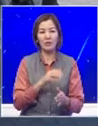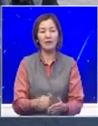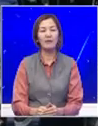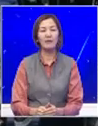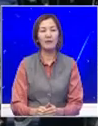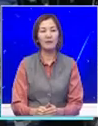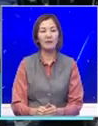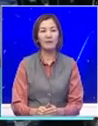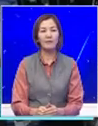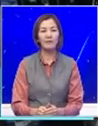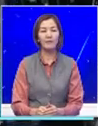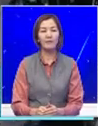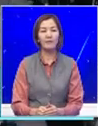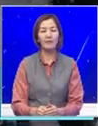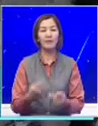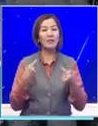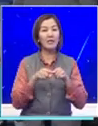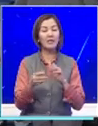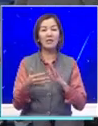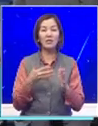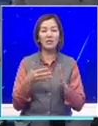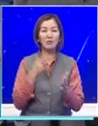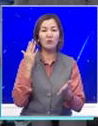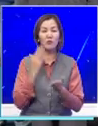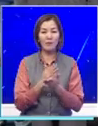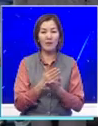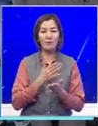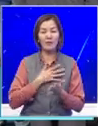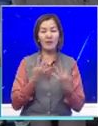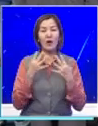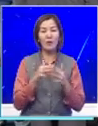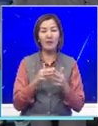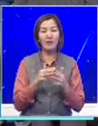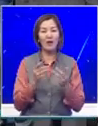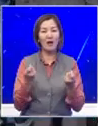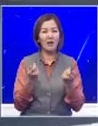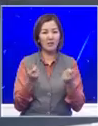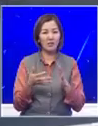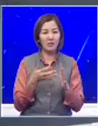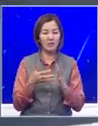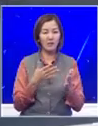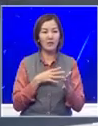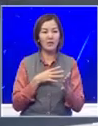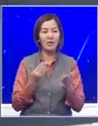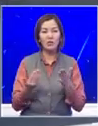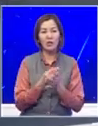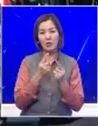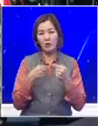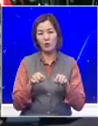отыр. Техника жетіспейді. Көп біздің ауылда өзі техника аз да жетіспейді. Жаңадан құрылып